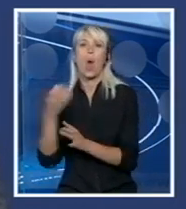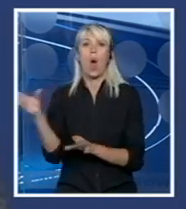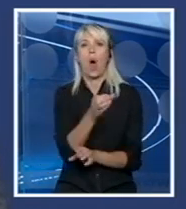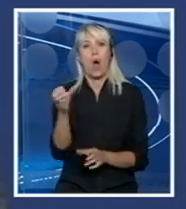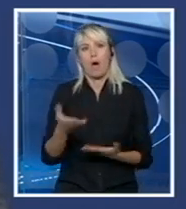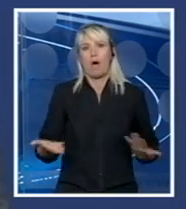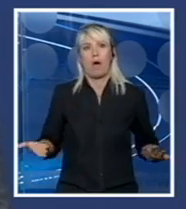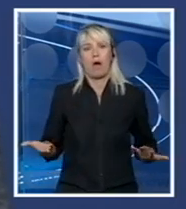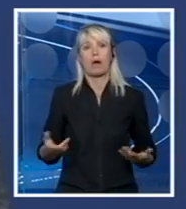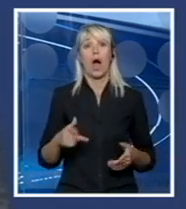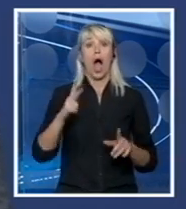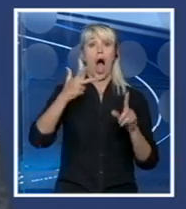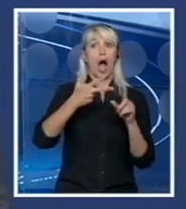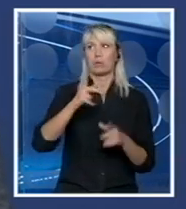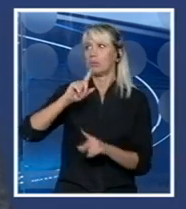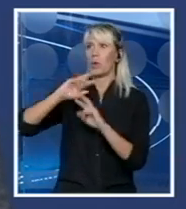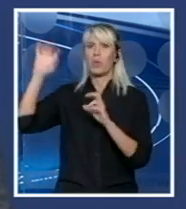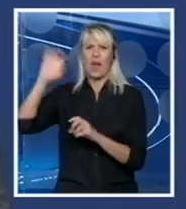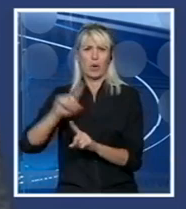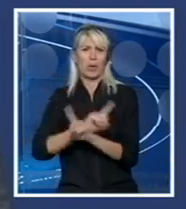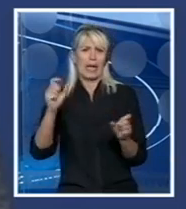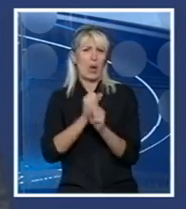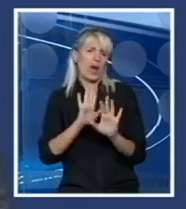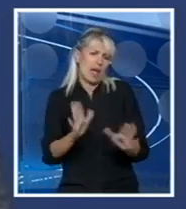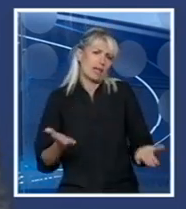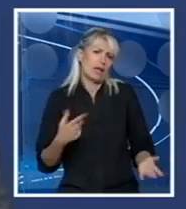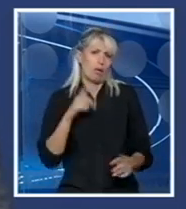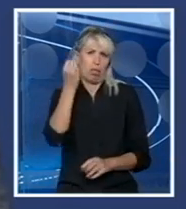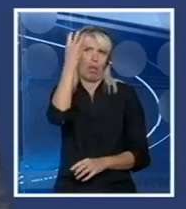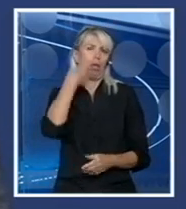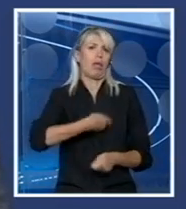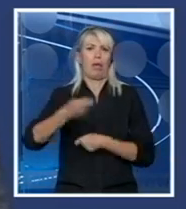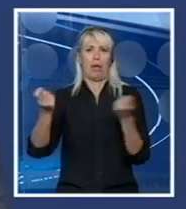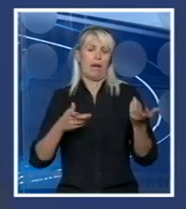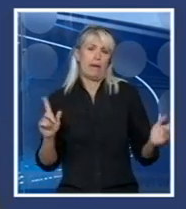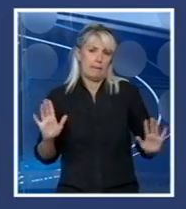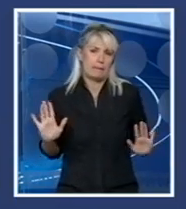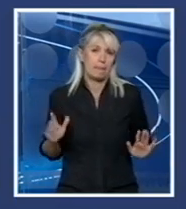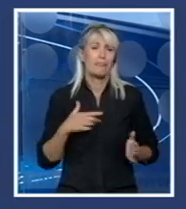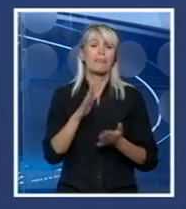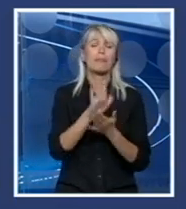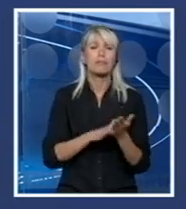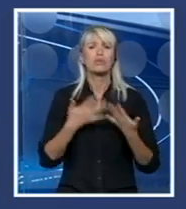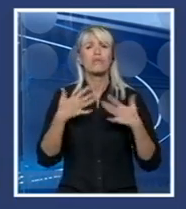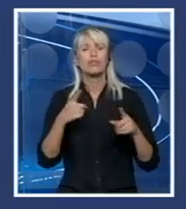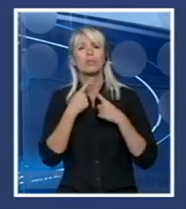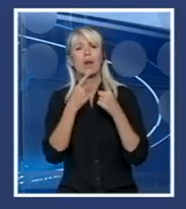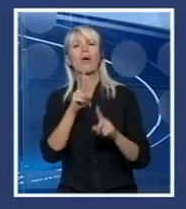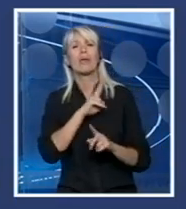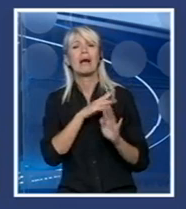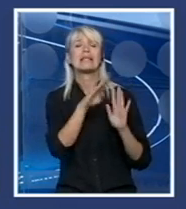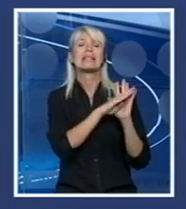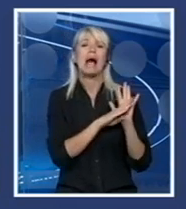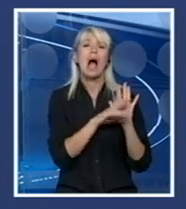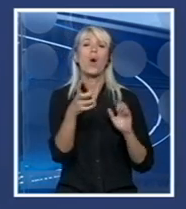niko to ne radi u Evropi, pa što bi mi bili neki genijalci koji bi to izmislili. Malo pre sam pomenuo, na početku obraćanja da postoji zakon o pedagoškom